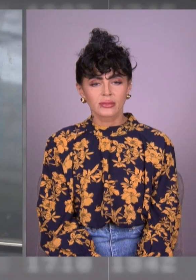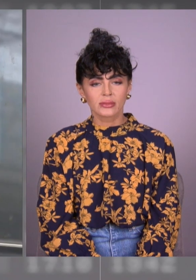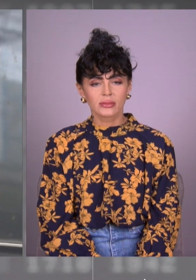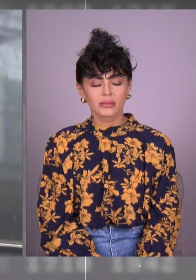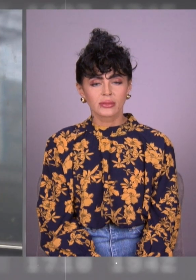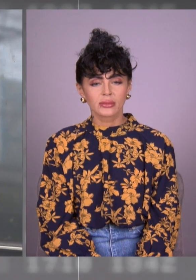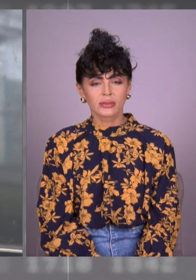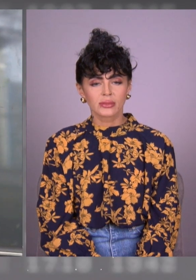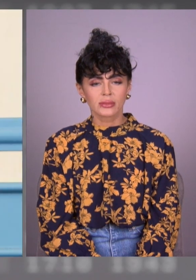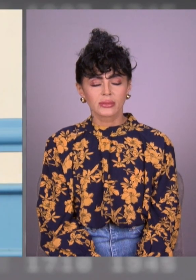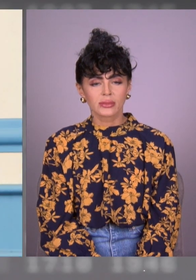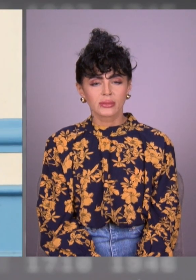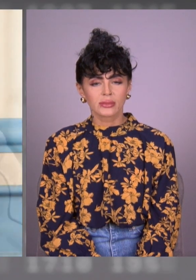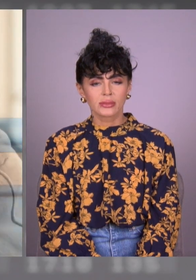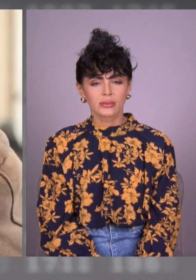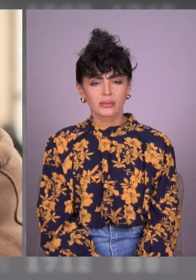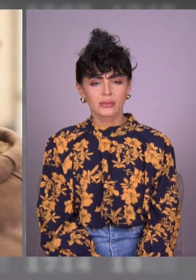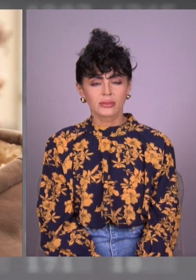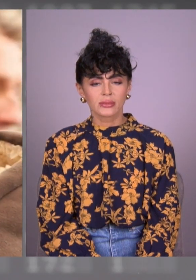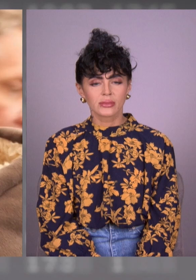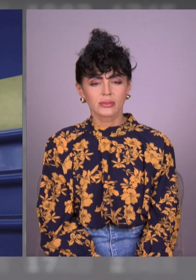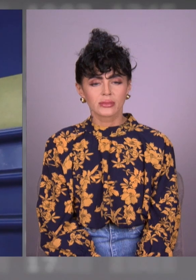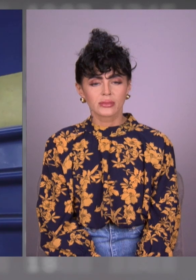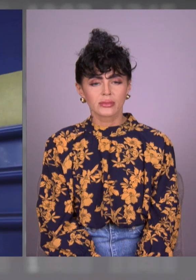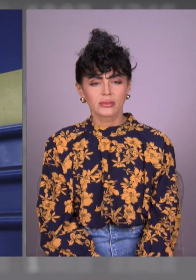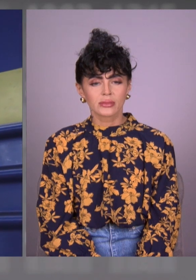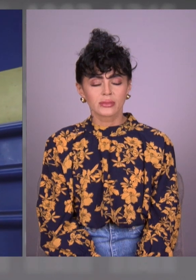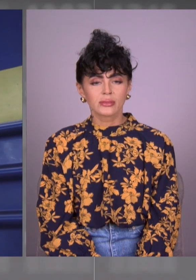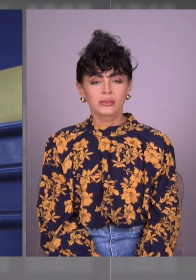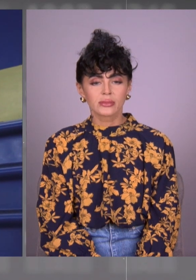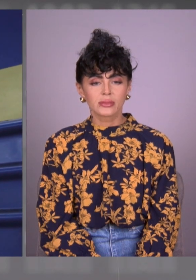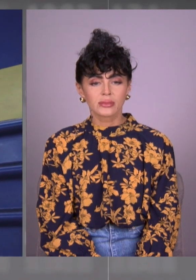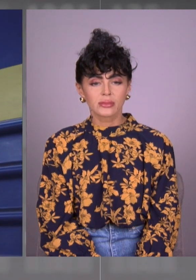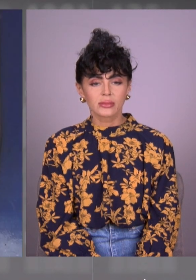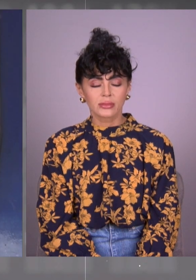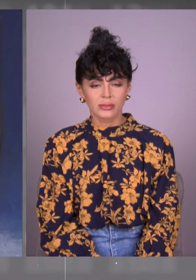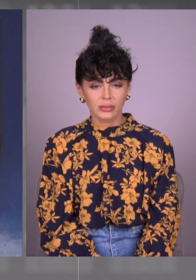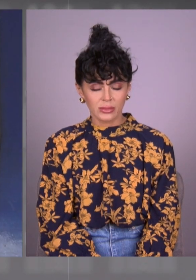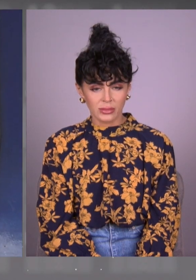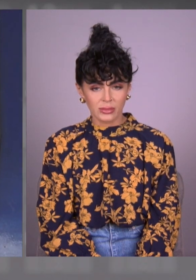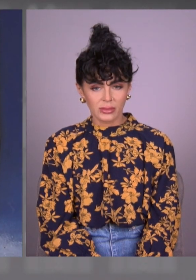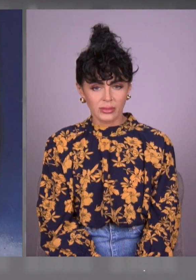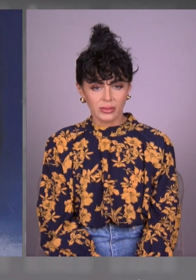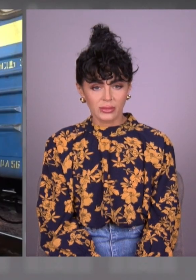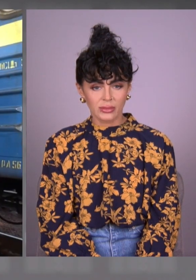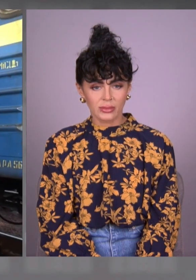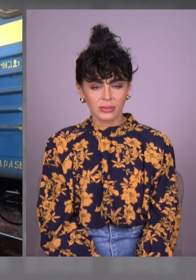дочекаюся. Без тебе ранок стемнер, не посміхається.